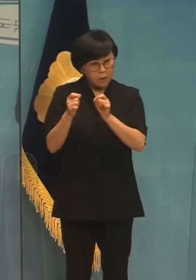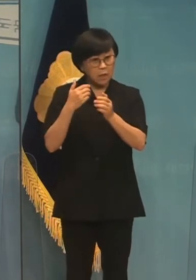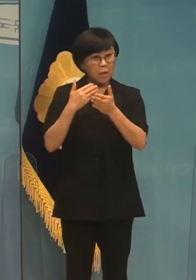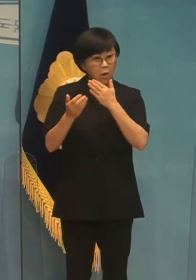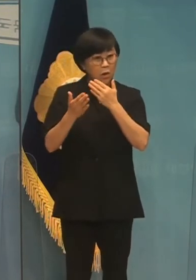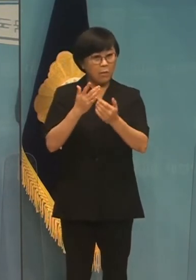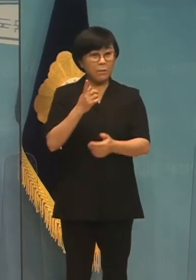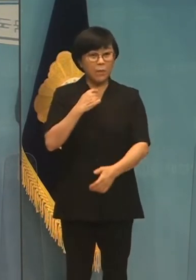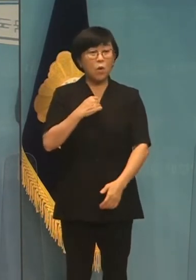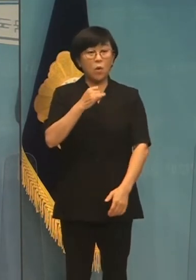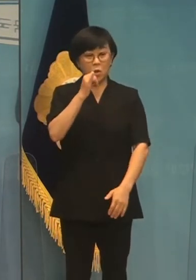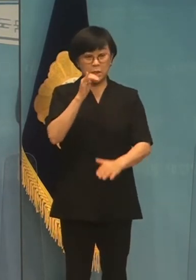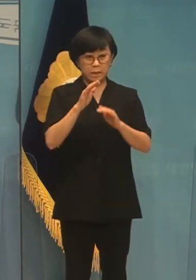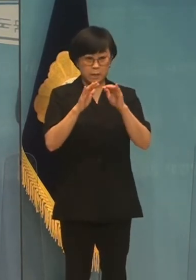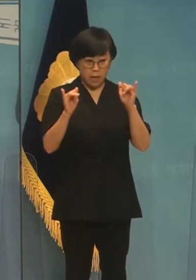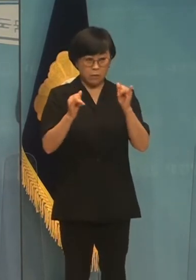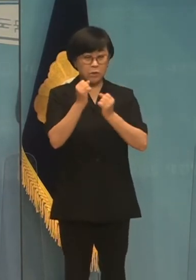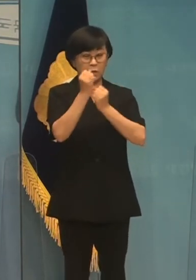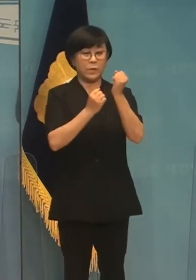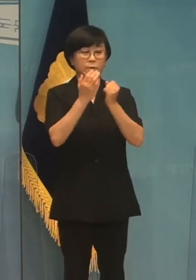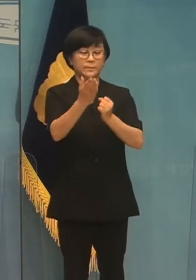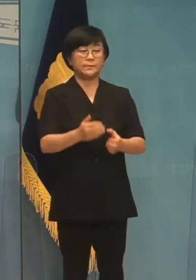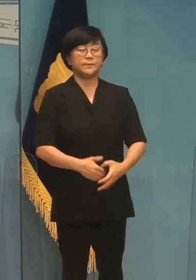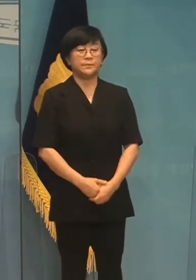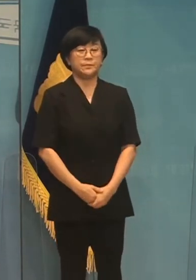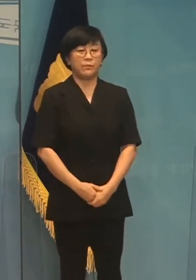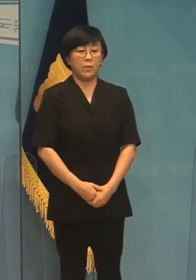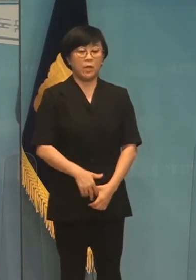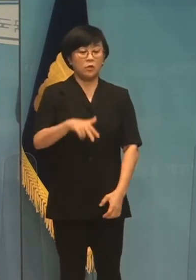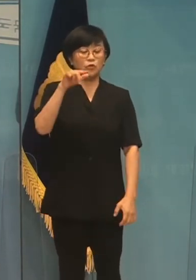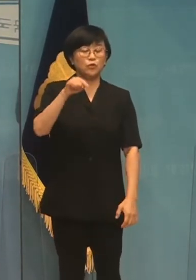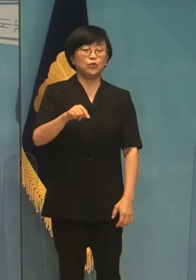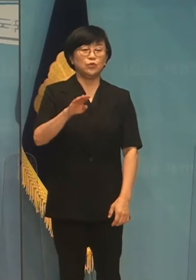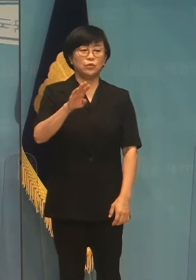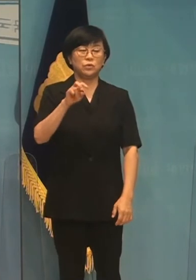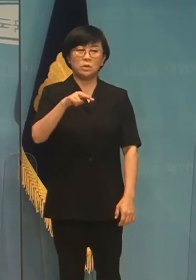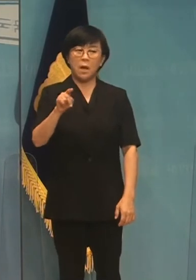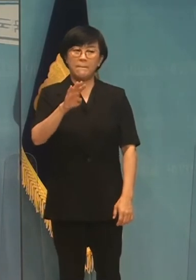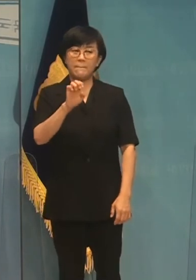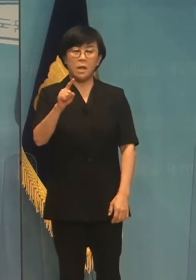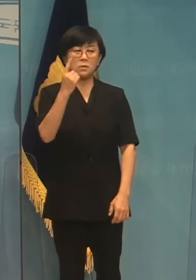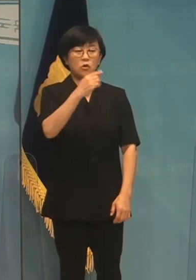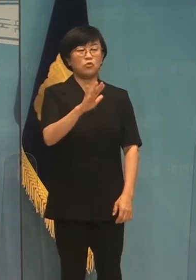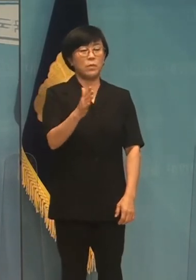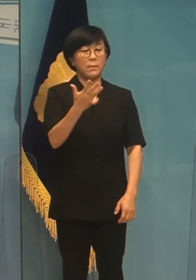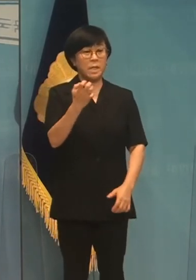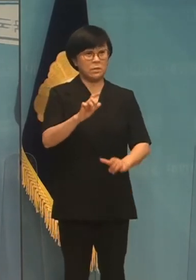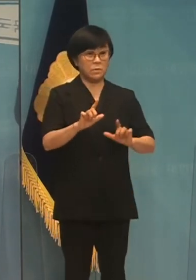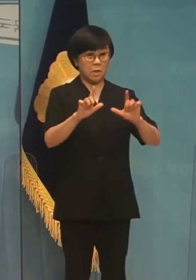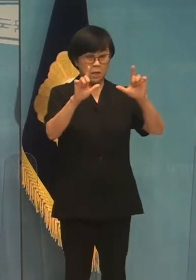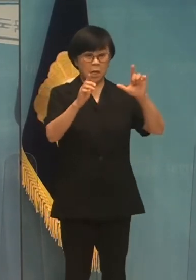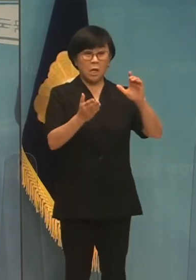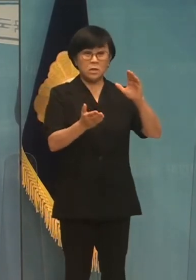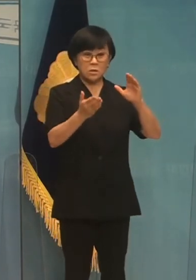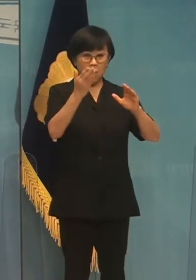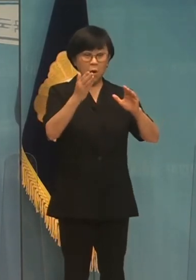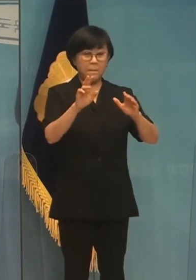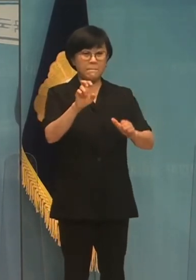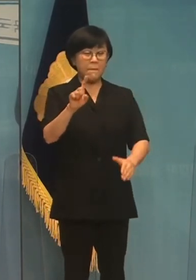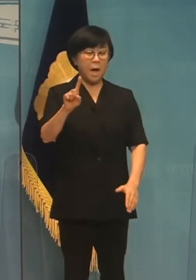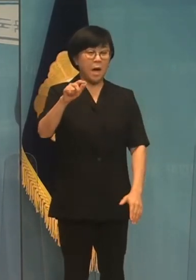겪어본 사람으로서 말씀드립니다. 수사파는 1980년대 초반